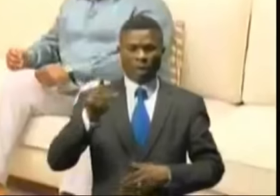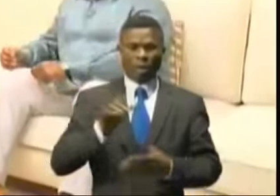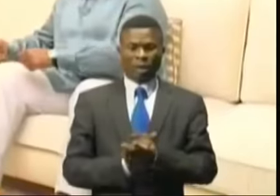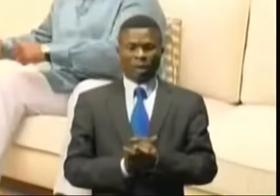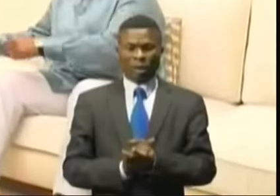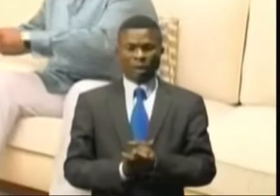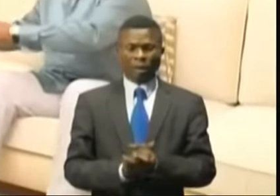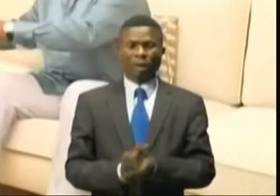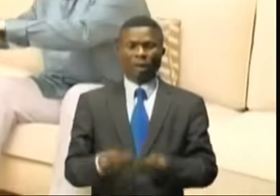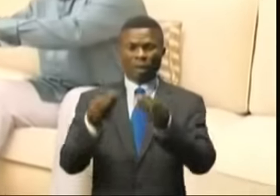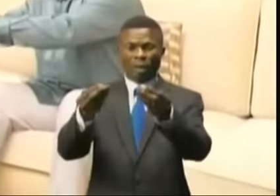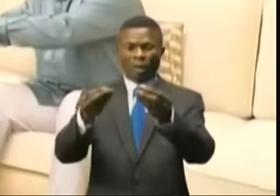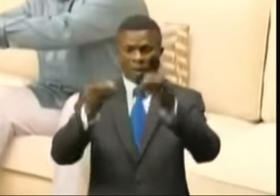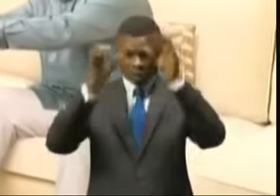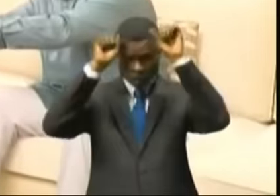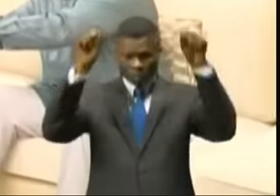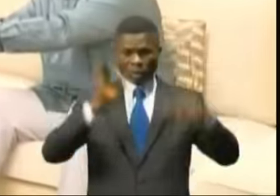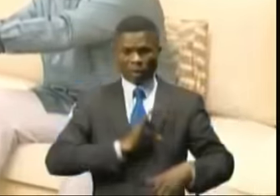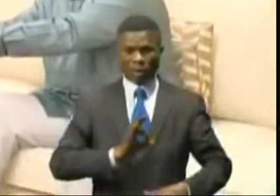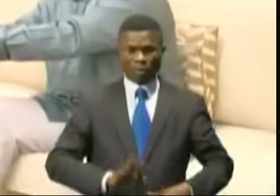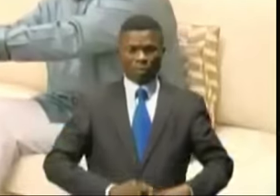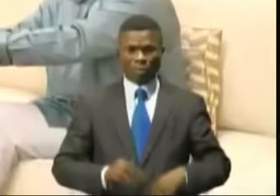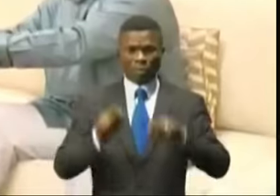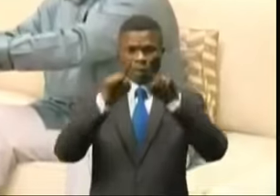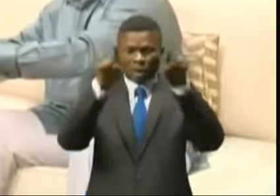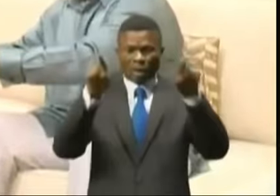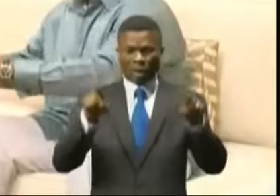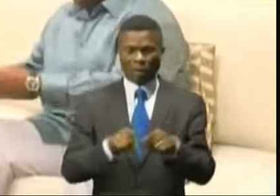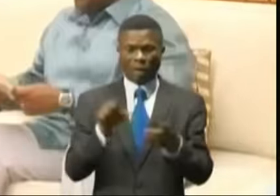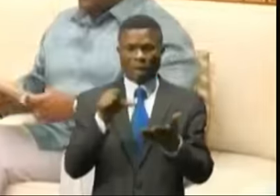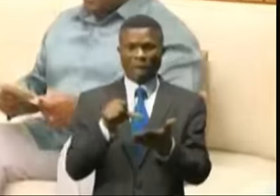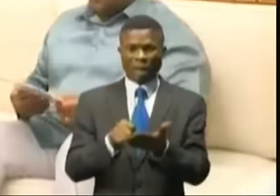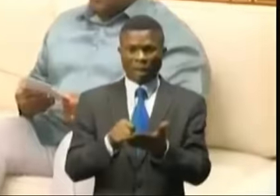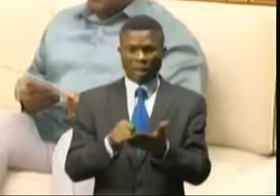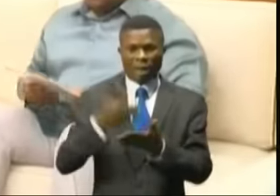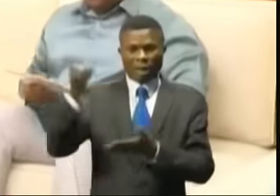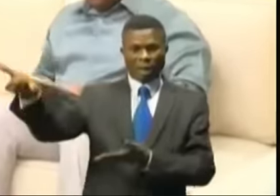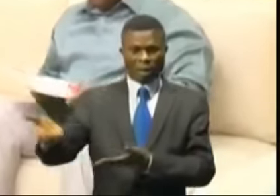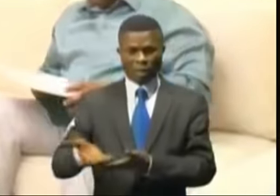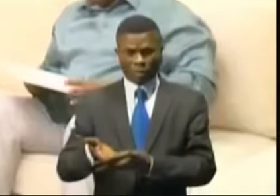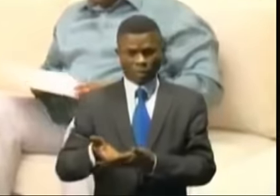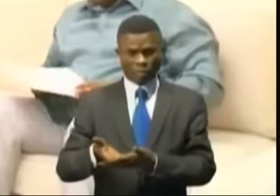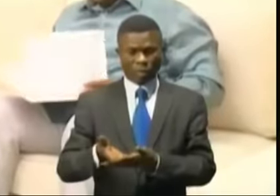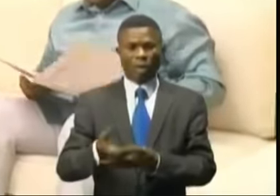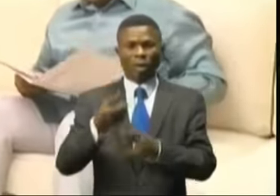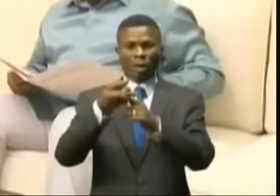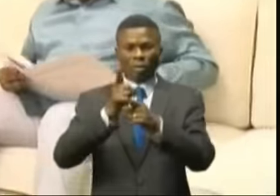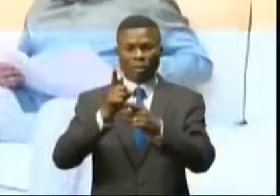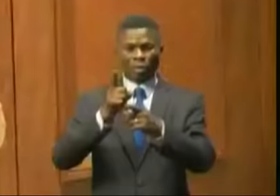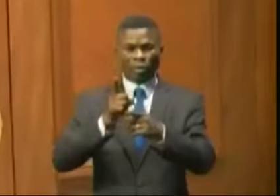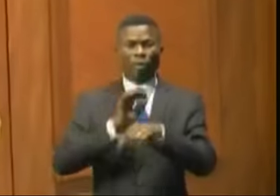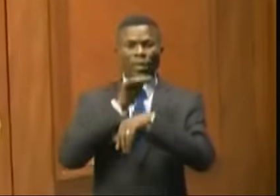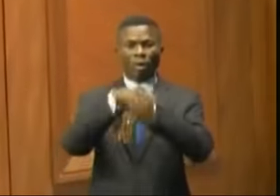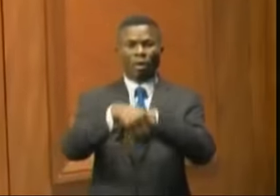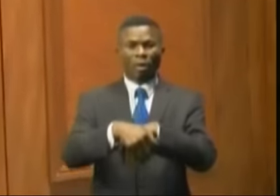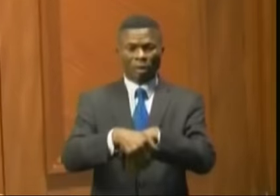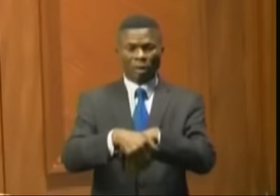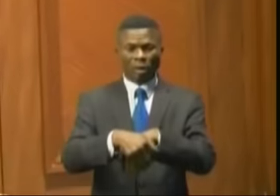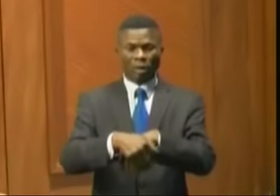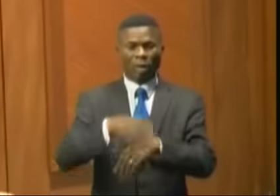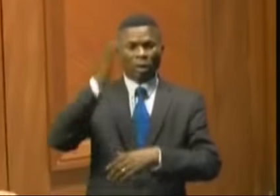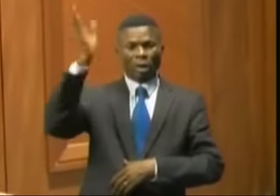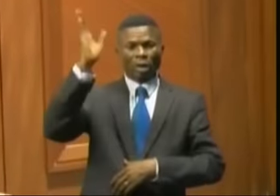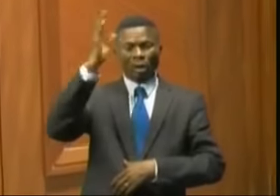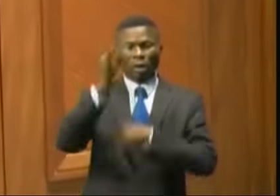a remis au chef de l'État l'enveloppe contenant l'invitation lui adressée pour participer à la